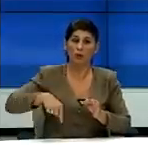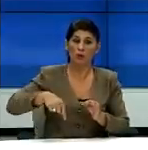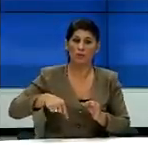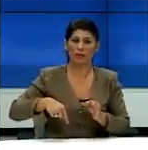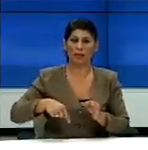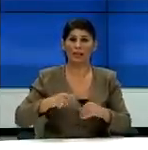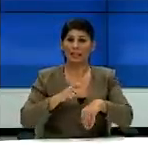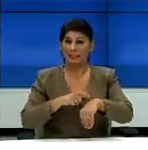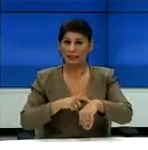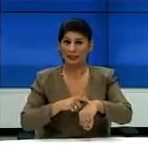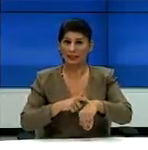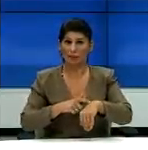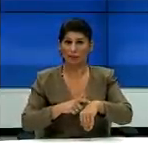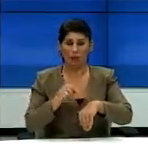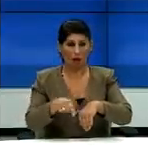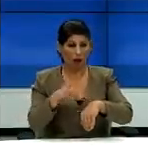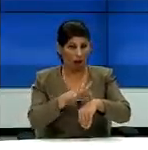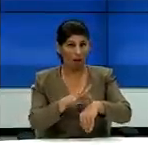Την ώρα που η πανδημία είναι σε έξαρση